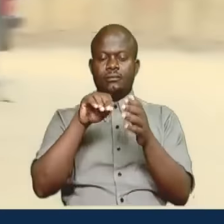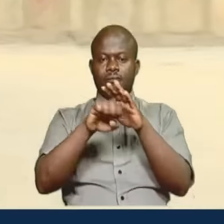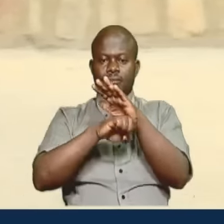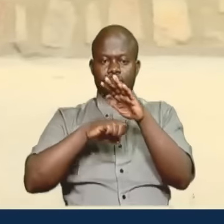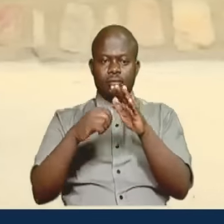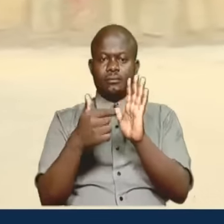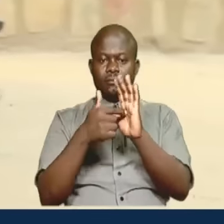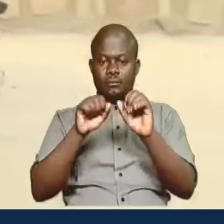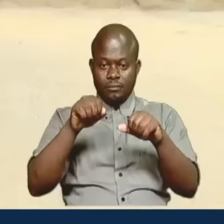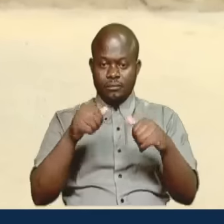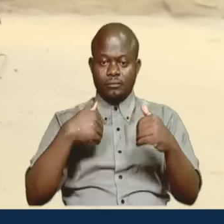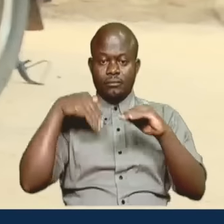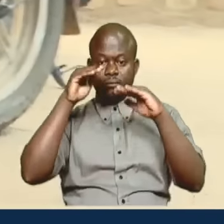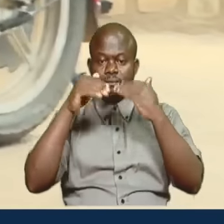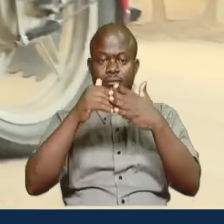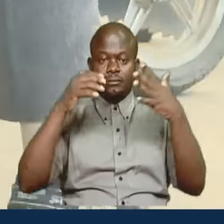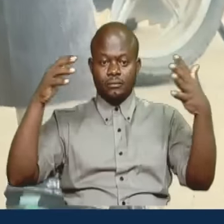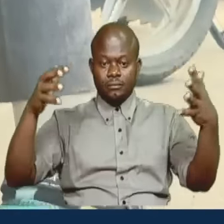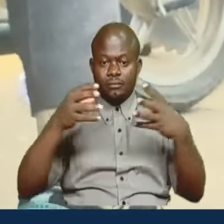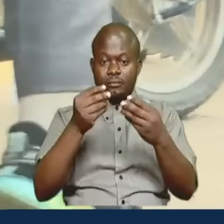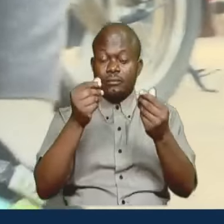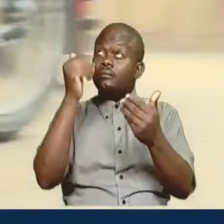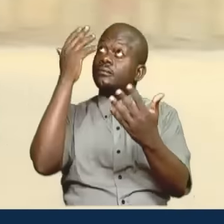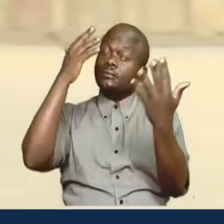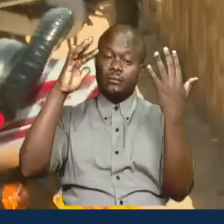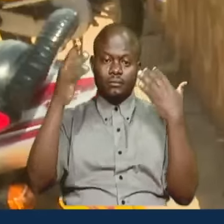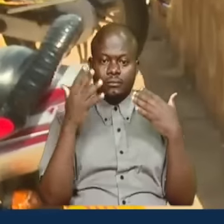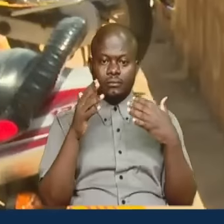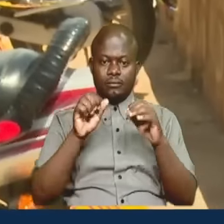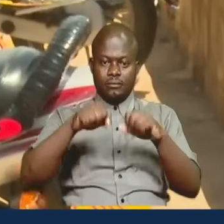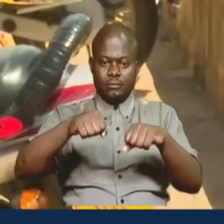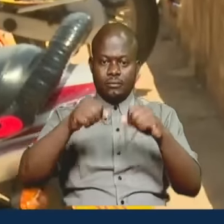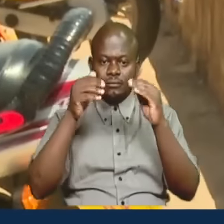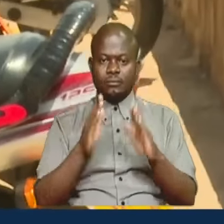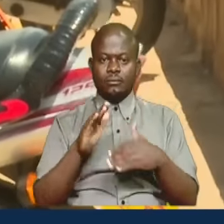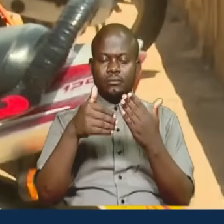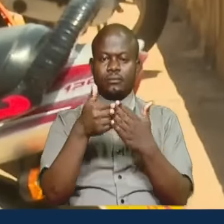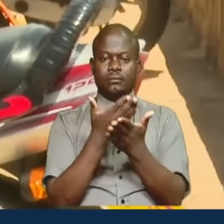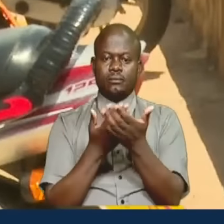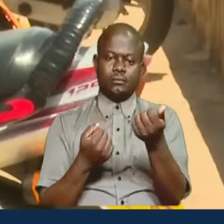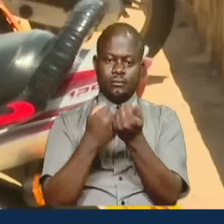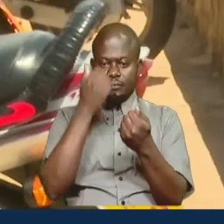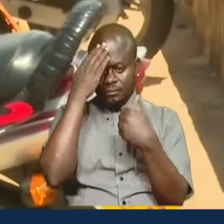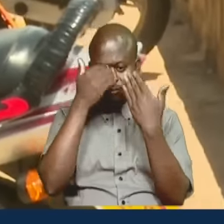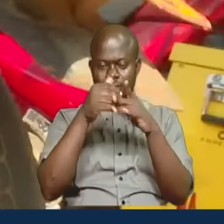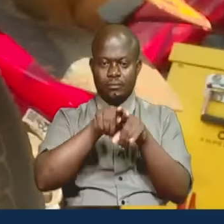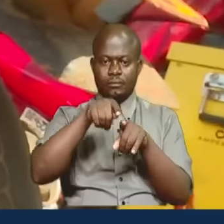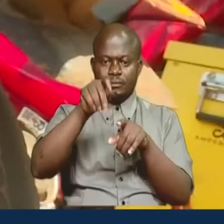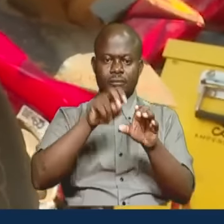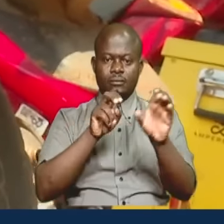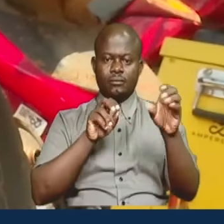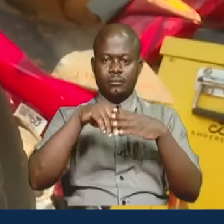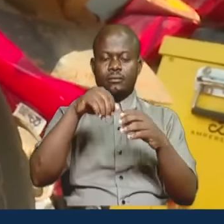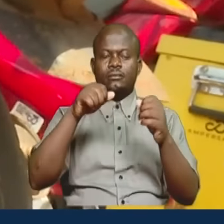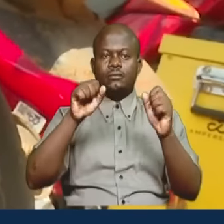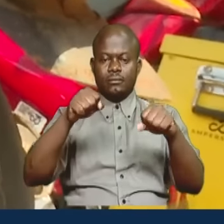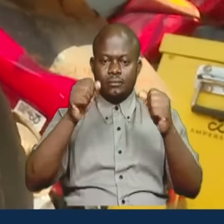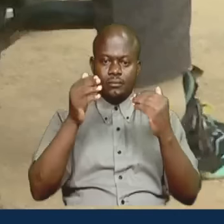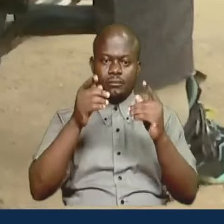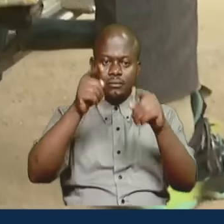ngo zigira uruhare runini mu guhumanya ikirere. Abatwara izi moto basaba ubufasha kugira ngo nabo bave kuri izi moto zikoresha essence